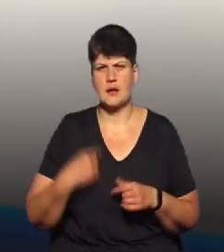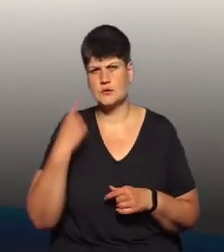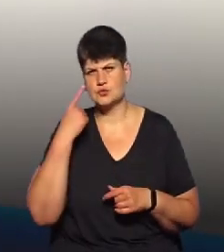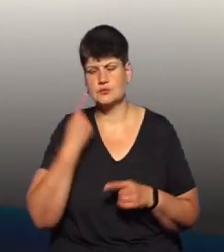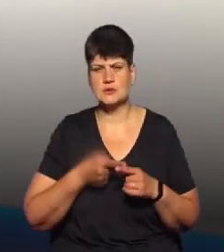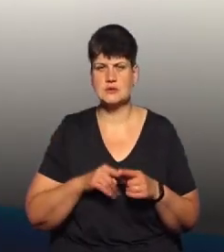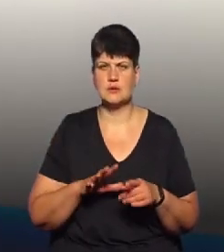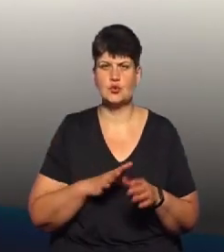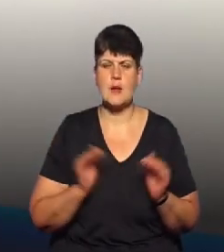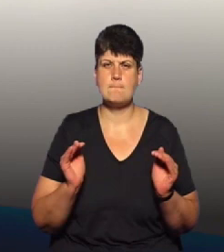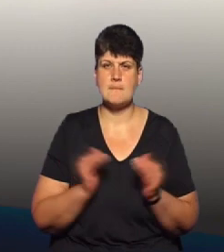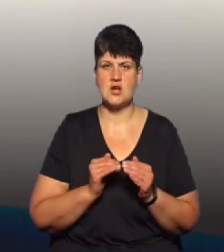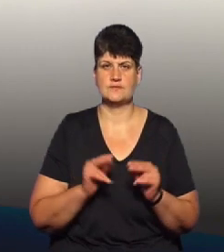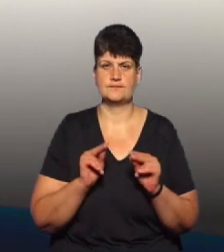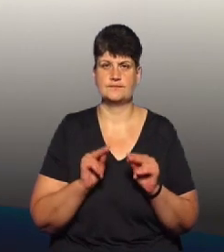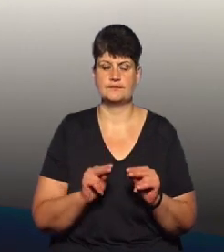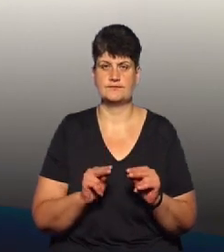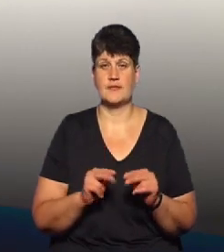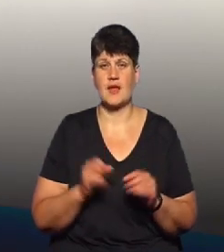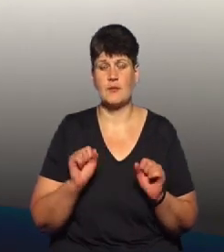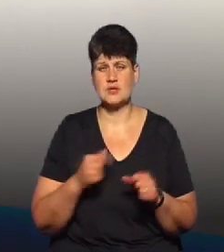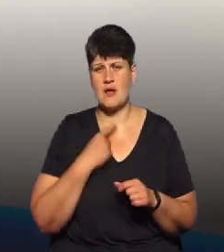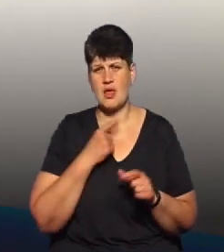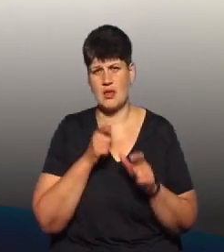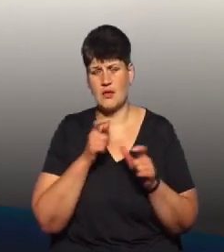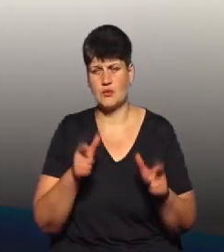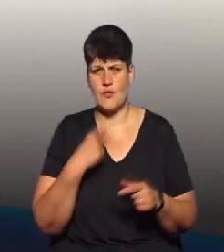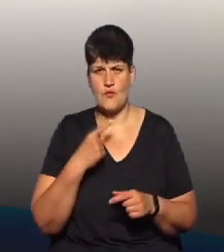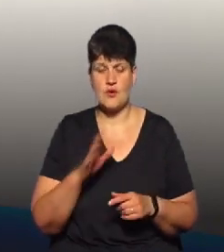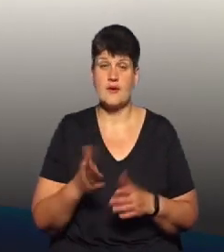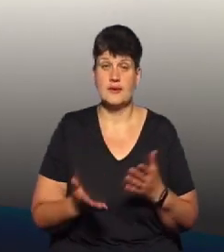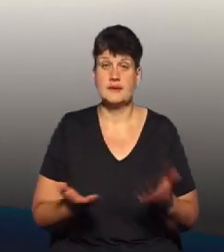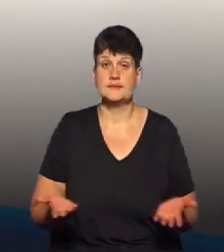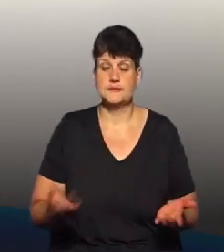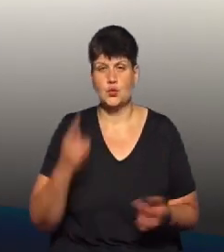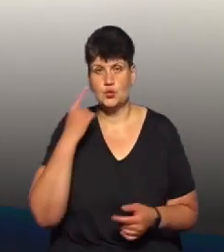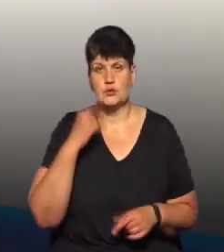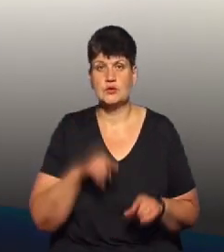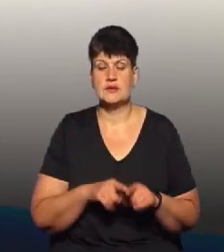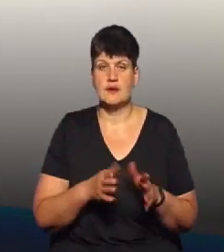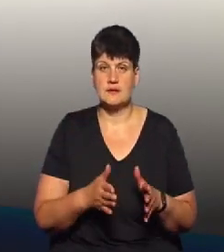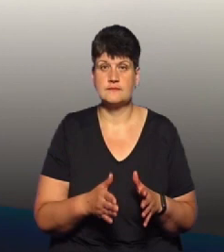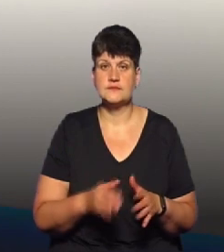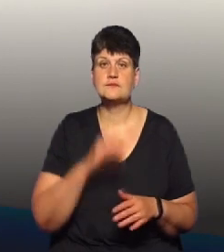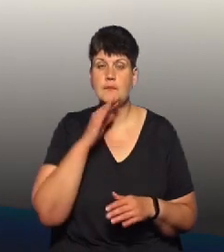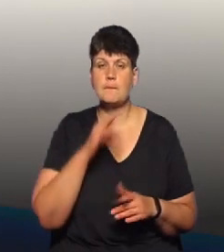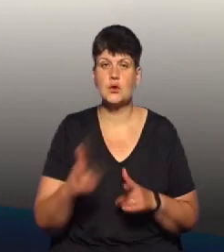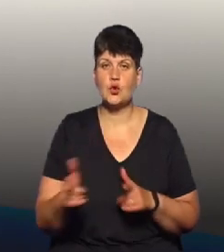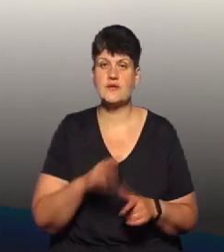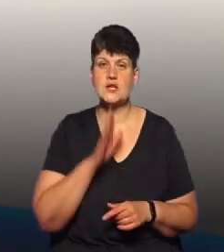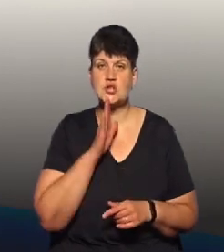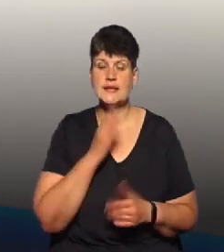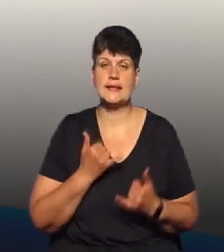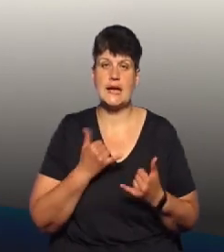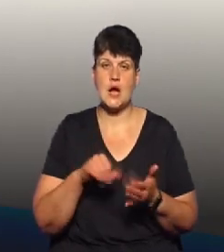справедливо. Може, я так голослівно кажу, але я так думаю. А чи достатньо підготовлені дівчата для участі